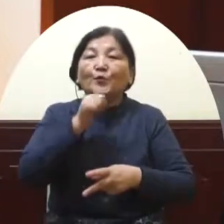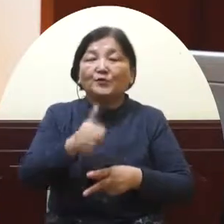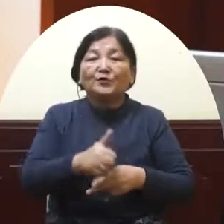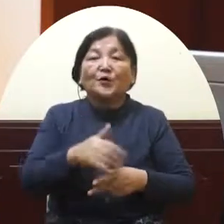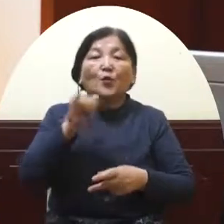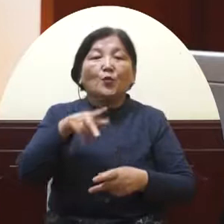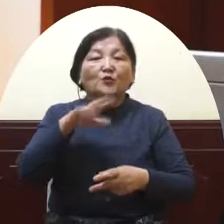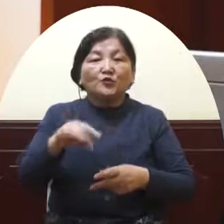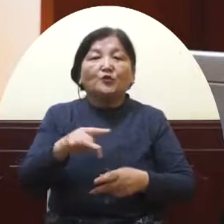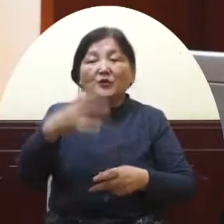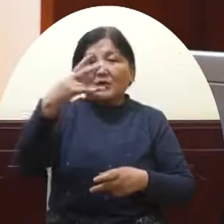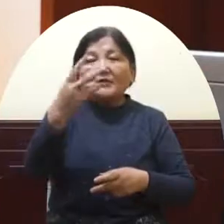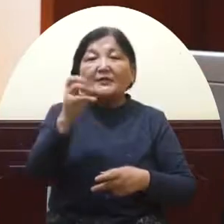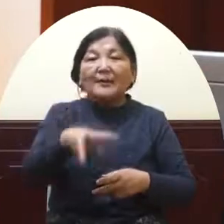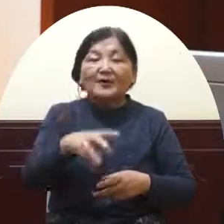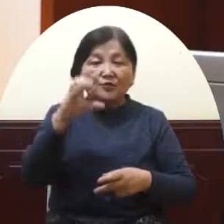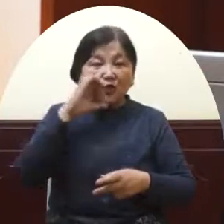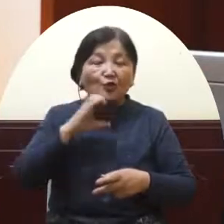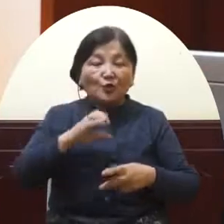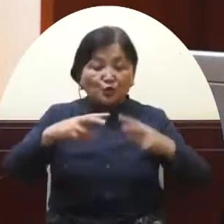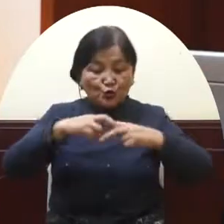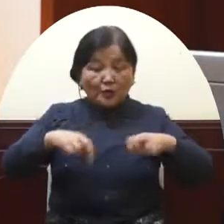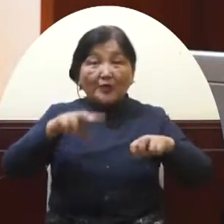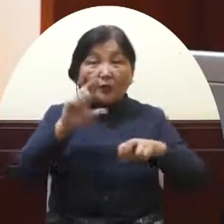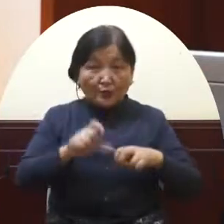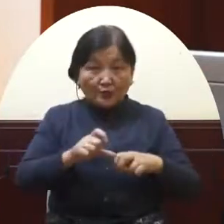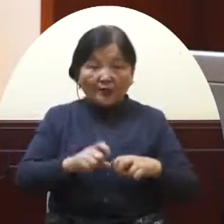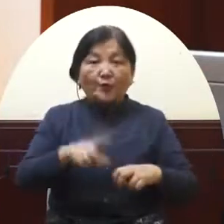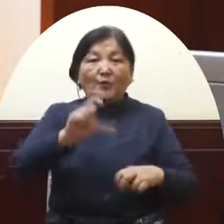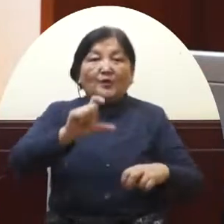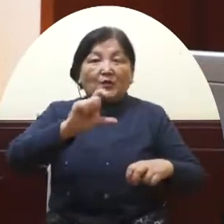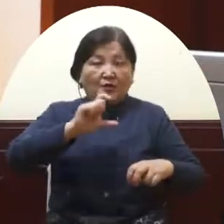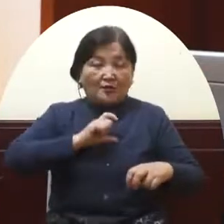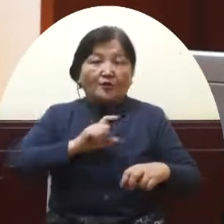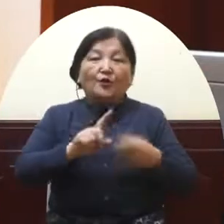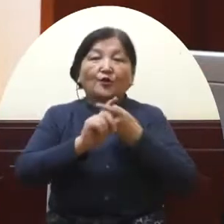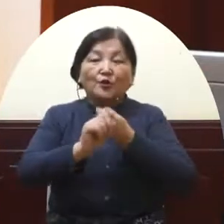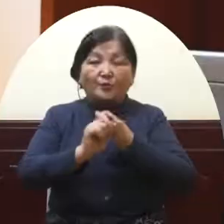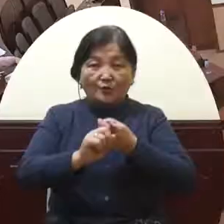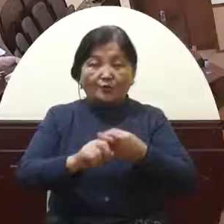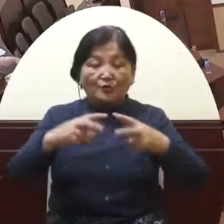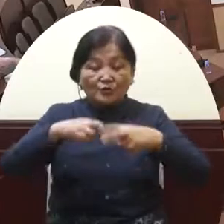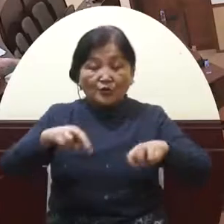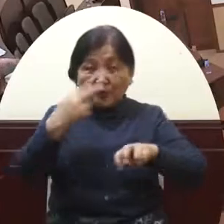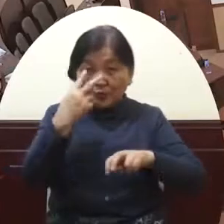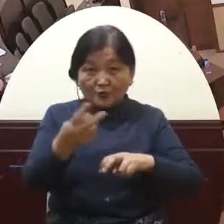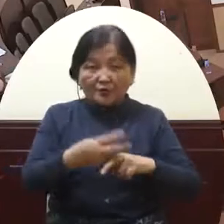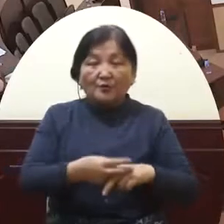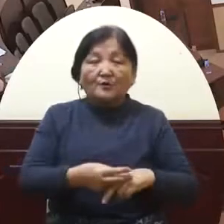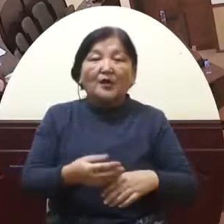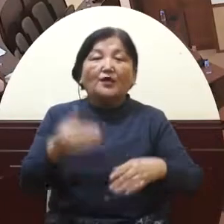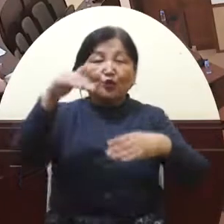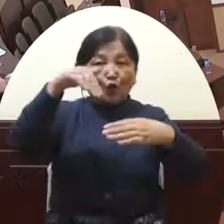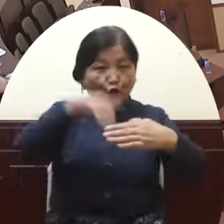төрийн нам сонирхож судалдаг. Гэхдээ хүний эрхийн асуудлыг сонирхоод харсан чинь энэ бол олон улсын нийтийн эрхцээ. Тэр дундаа